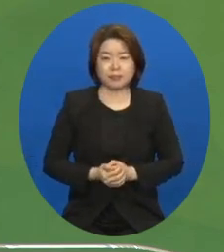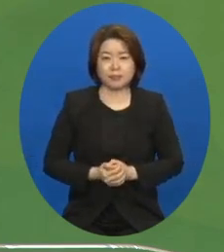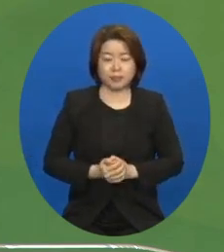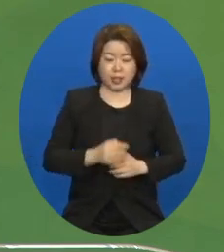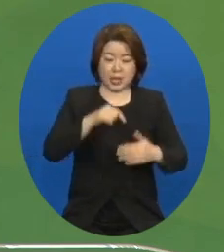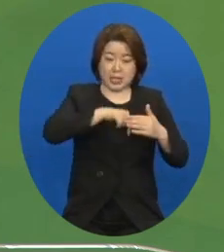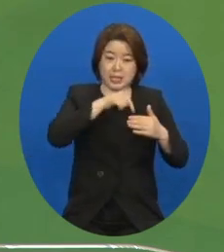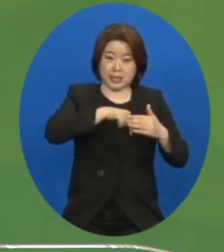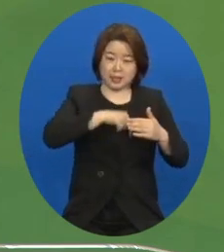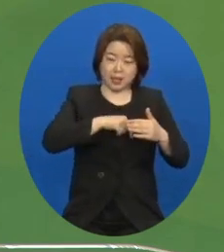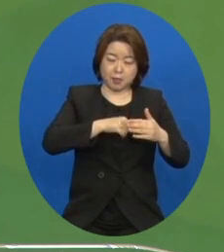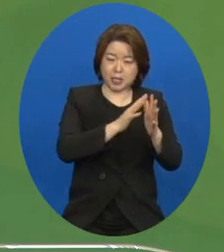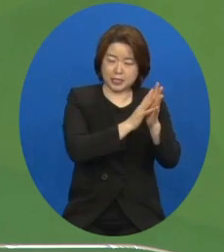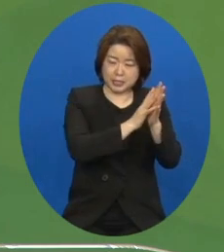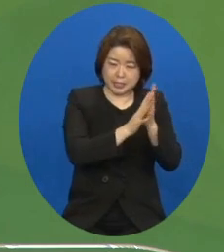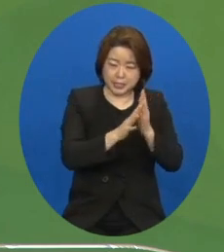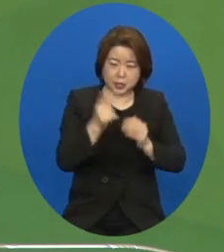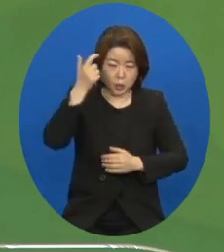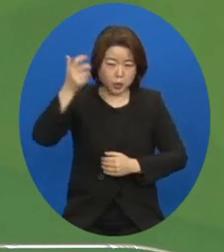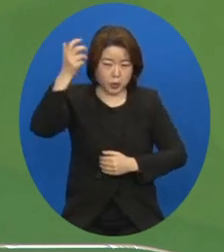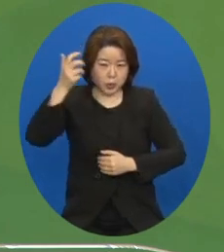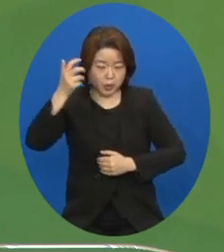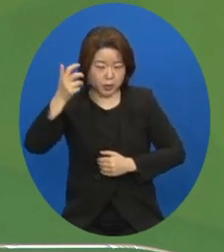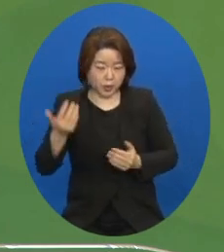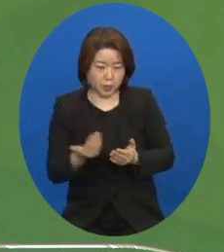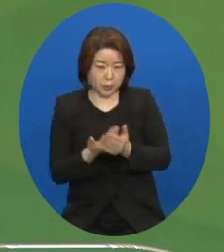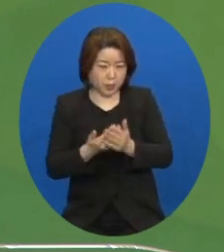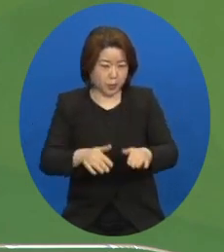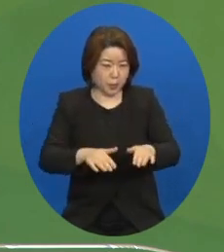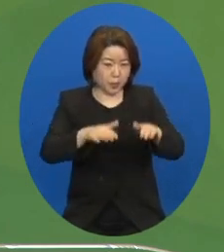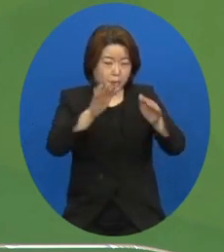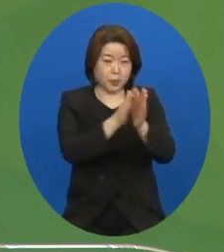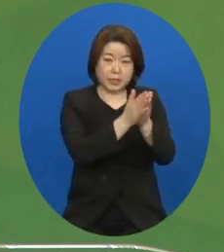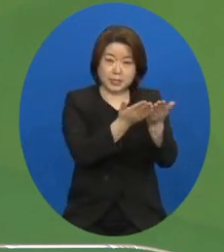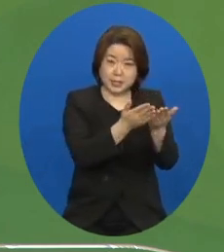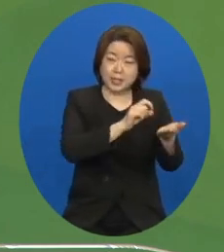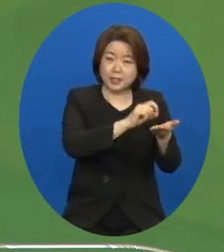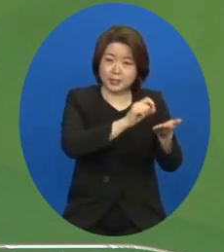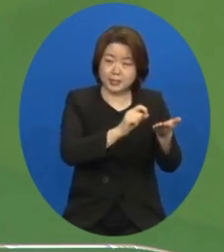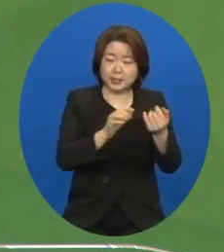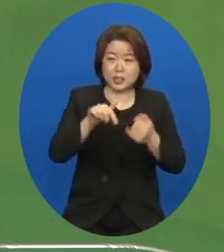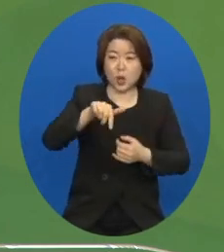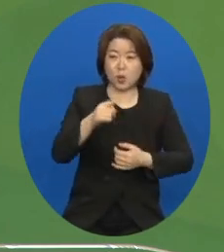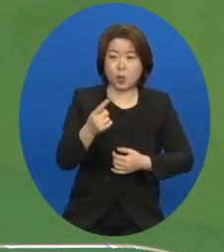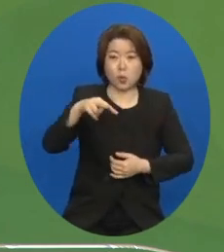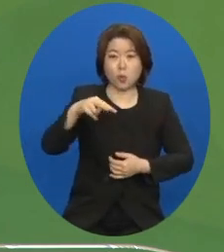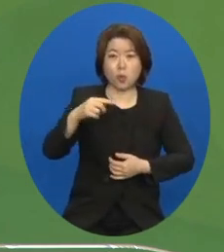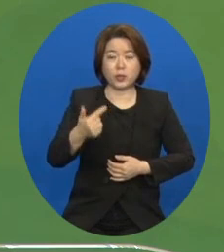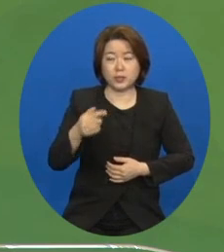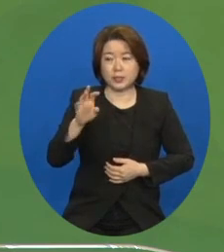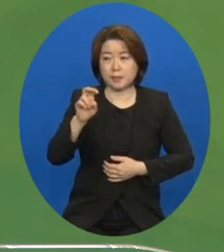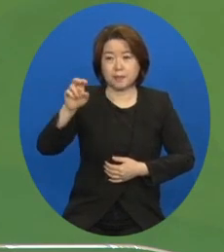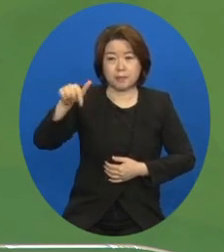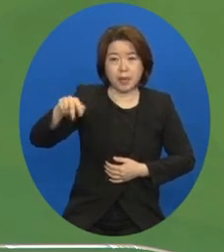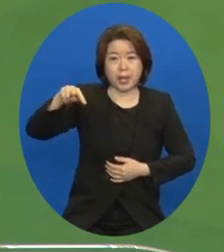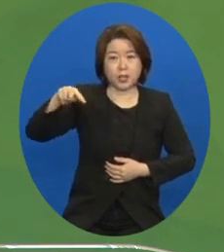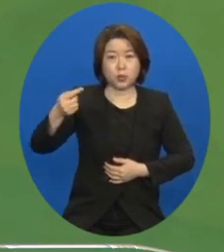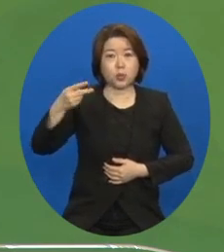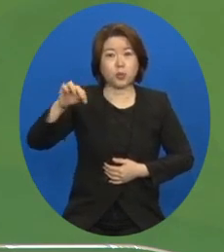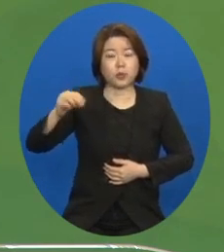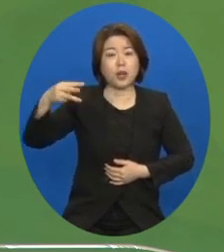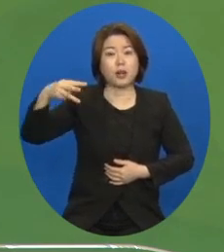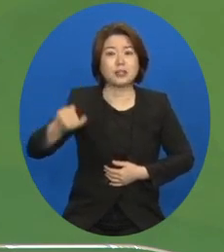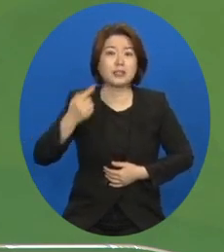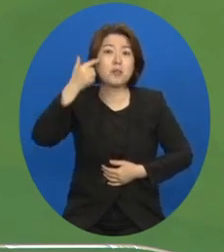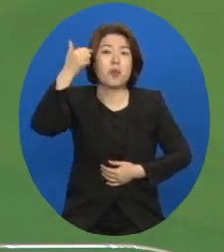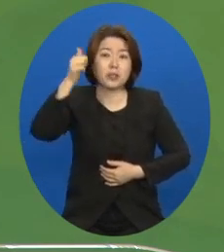내면 세계 질서와 영적 성장이라는 책을 쓴 고든 맥도날드 목사님이라고 계십니다. 미국의 그레이스